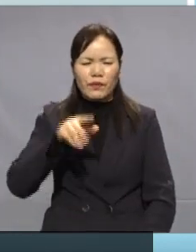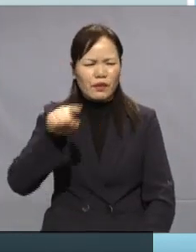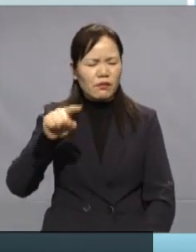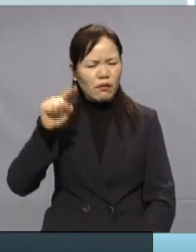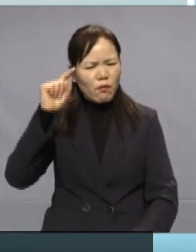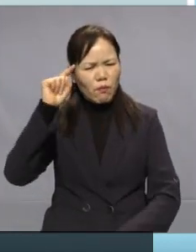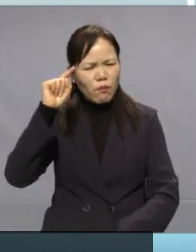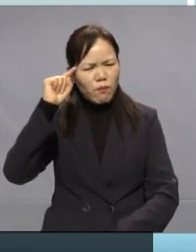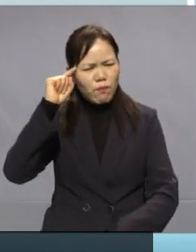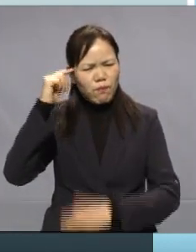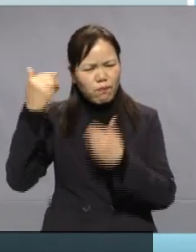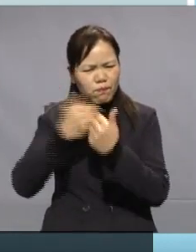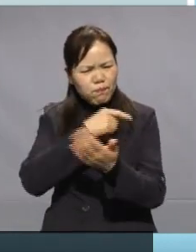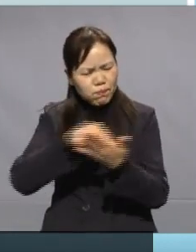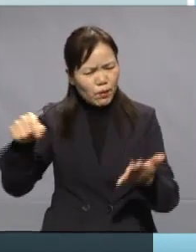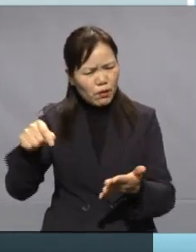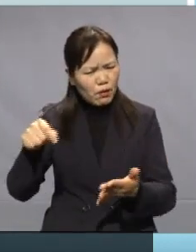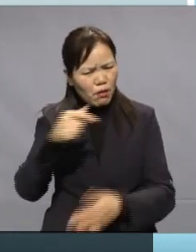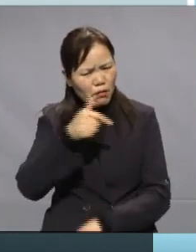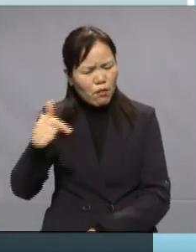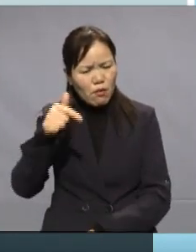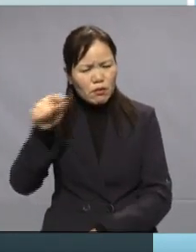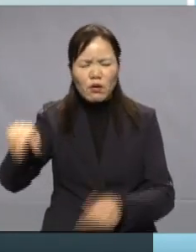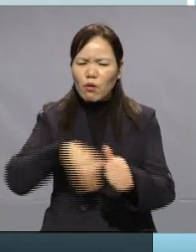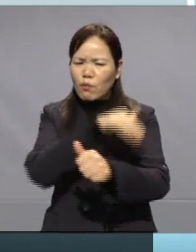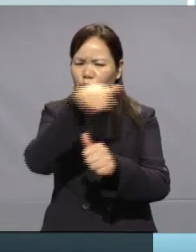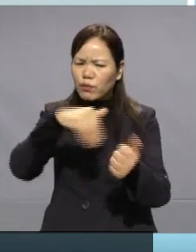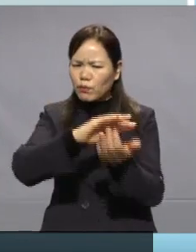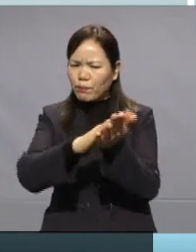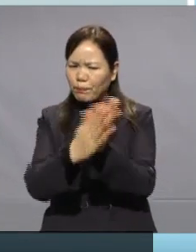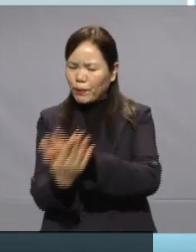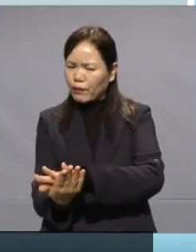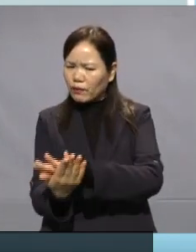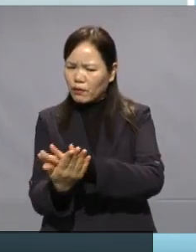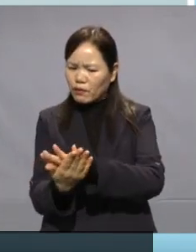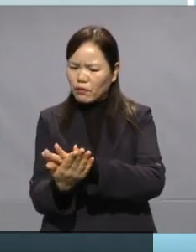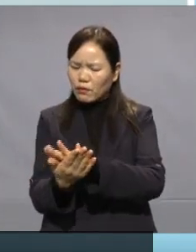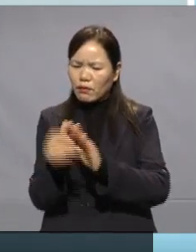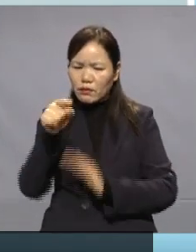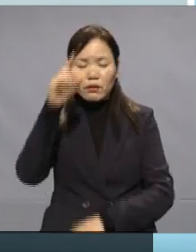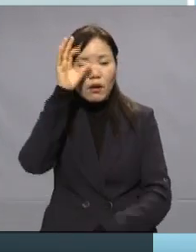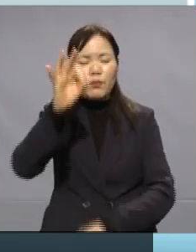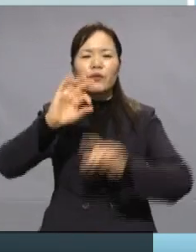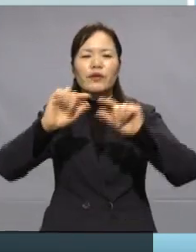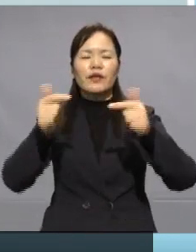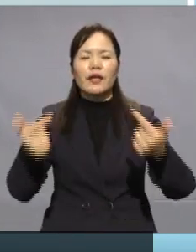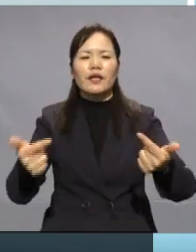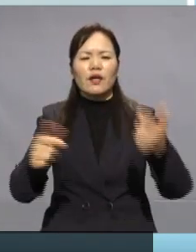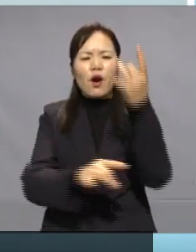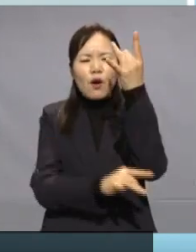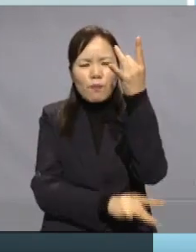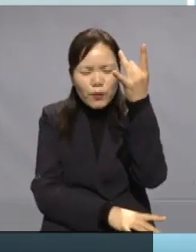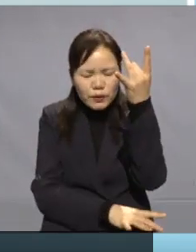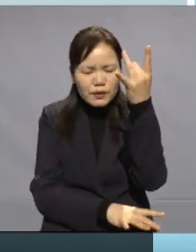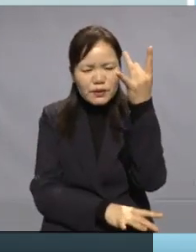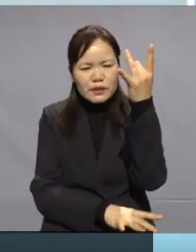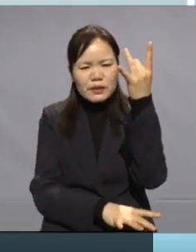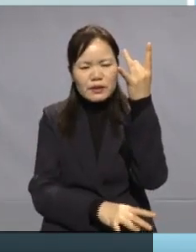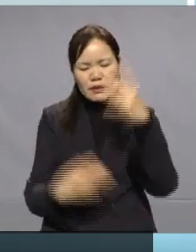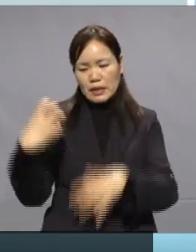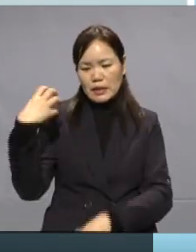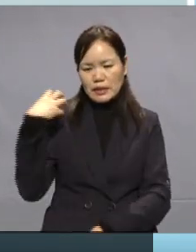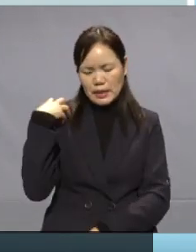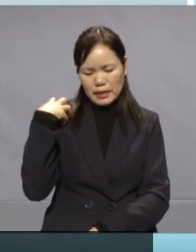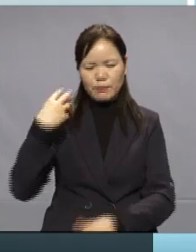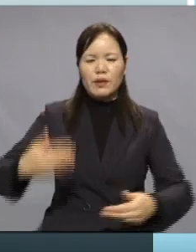단순히 역풍이라고 해서 민심이 여론이 어떻게 변하는가 그 추위를 따지는게 아니라 보다 본질적이고 근본적인